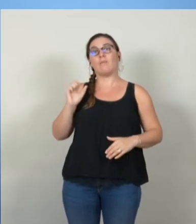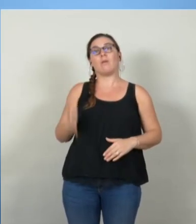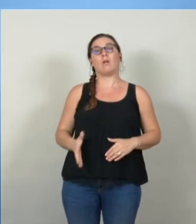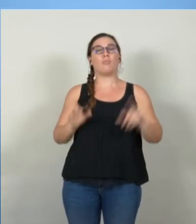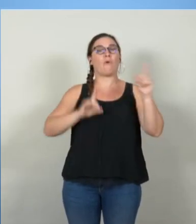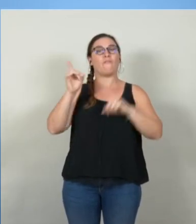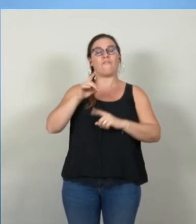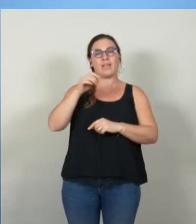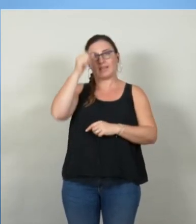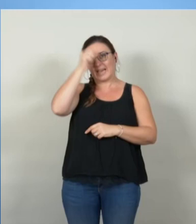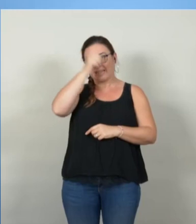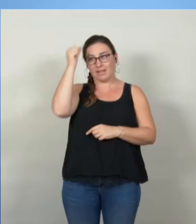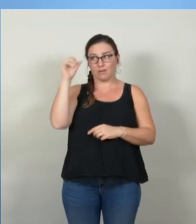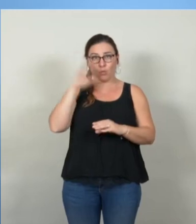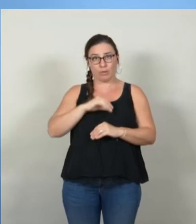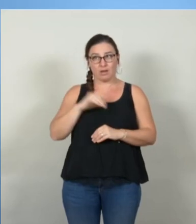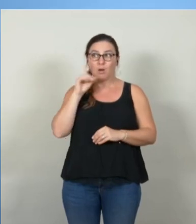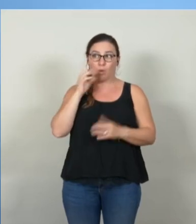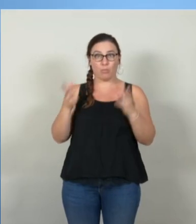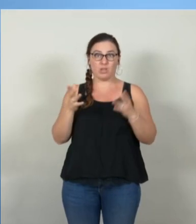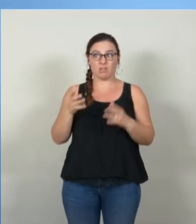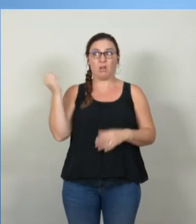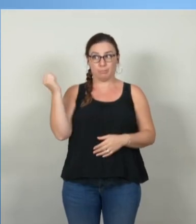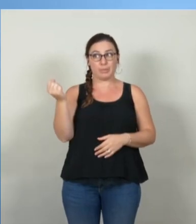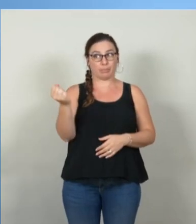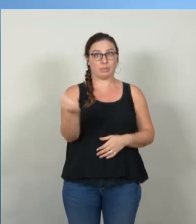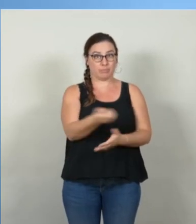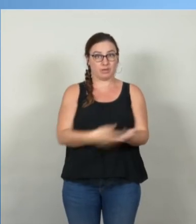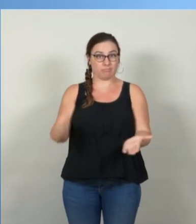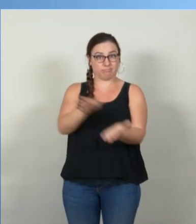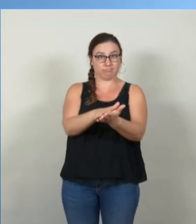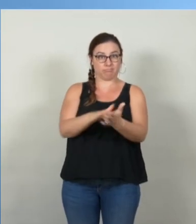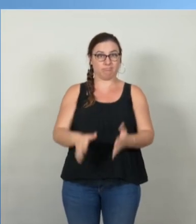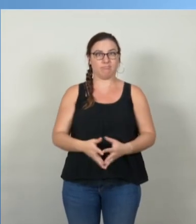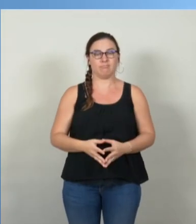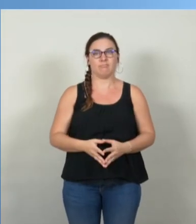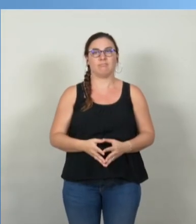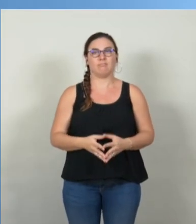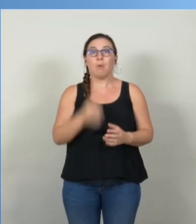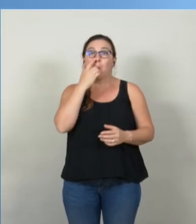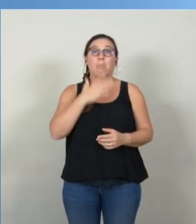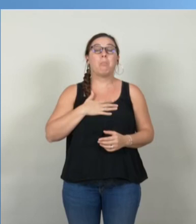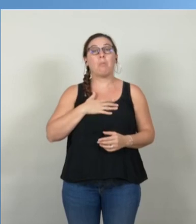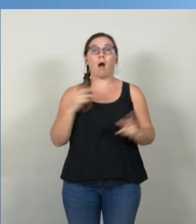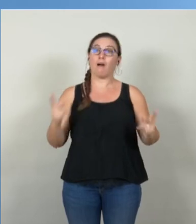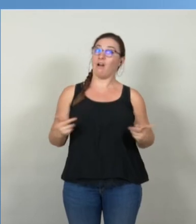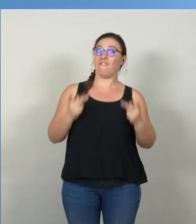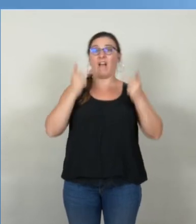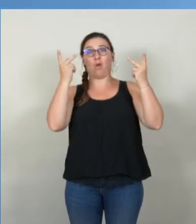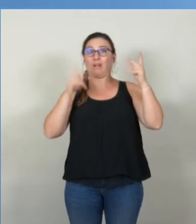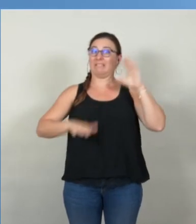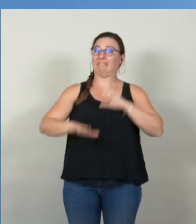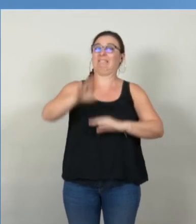parce que j'imagine que ça n'a pas dû améliorer l'image de la ville je pense pas que ça nous fasse remonter la pente